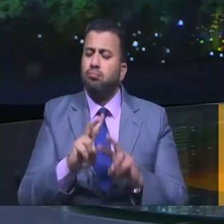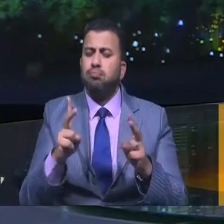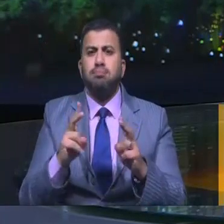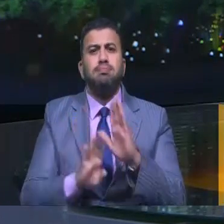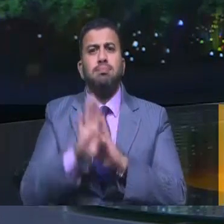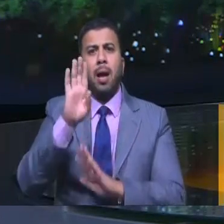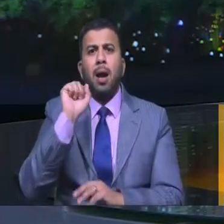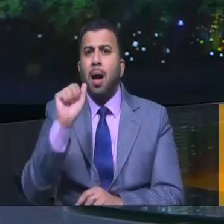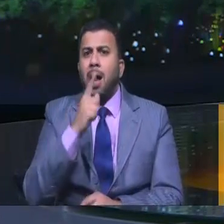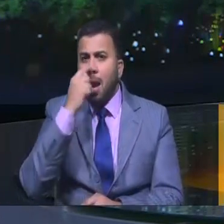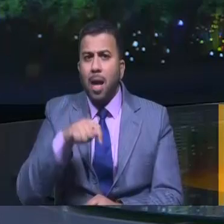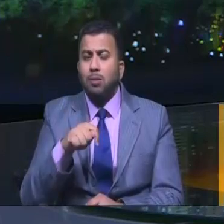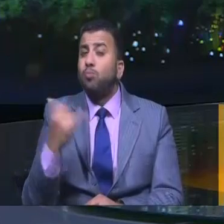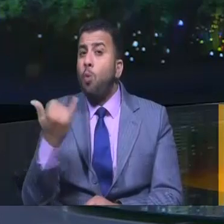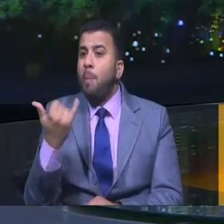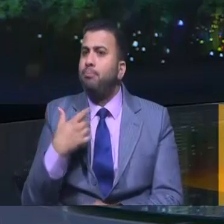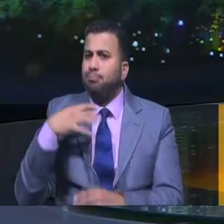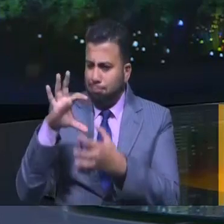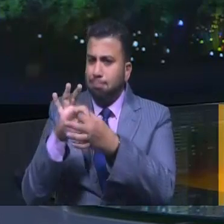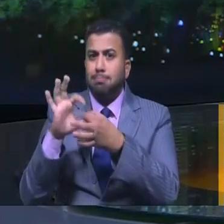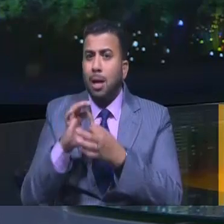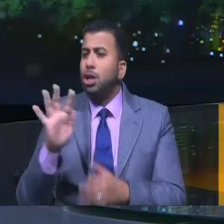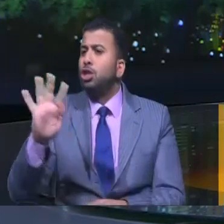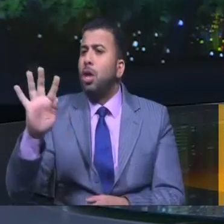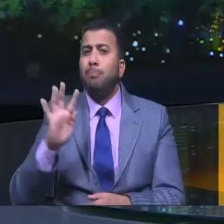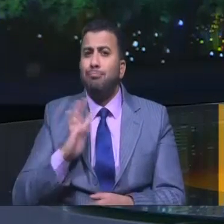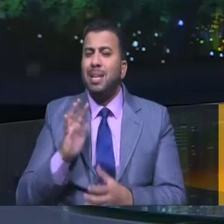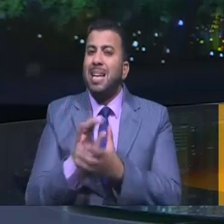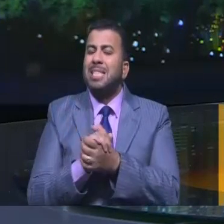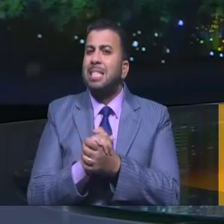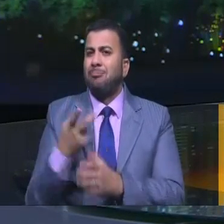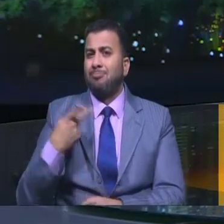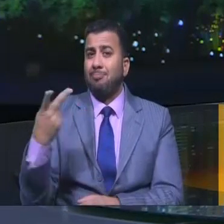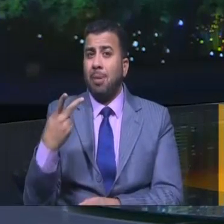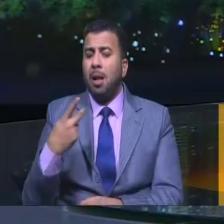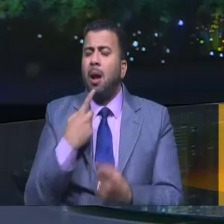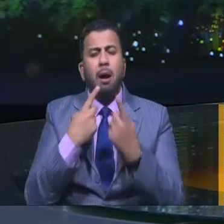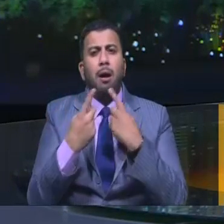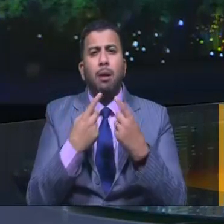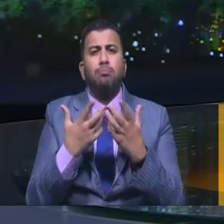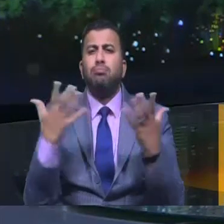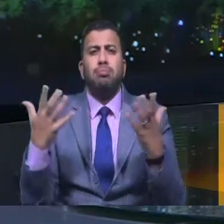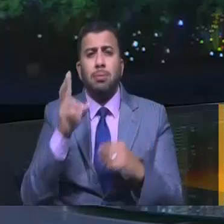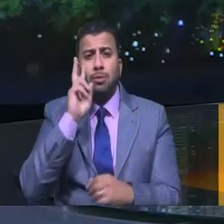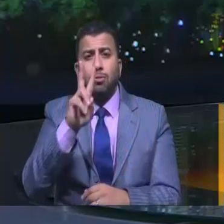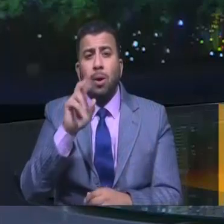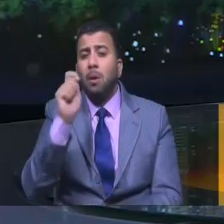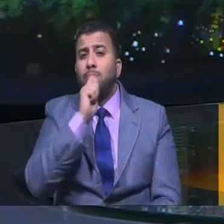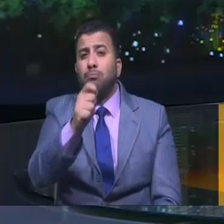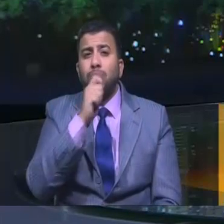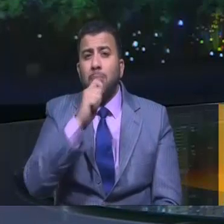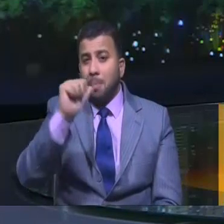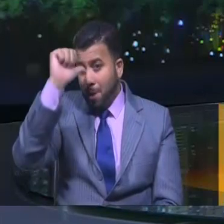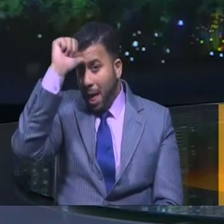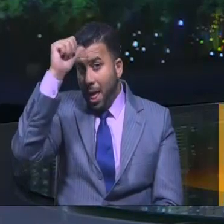الصعد، بما يخدم مصالح البلدين والشعبين الشقيقين. آراء عديدة رصدها لنا موفدنا إلى